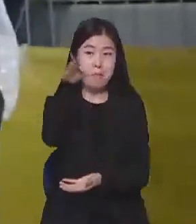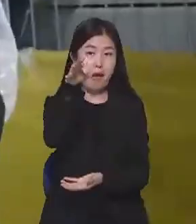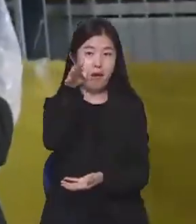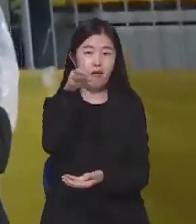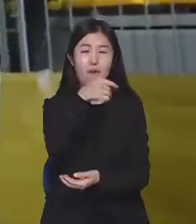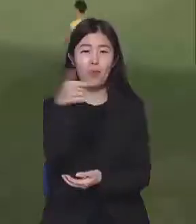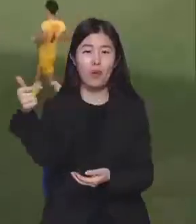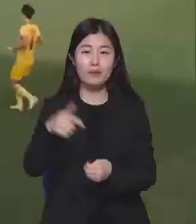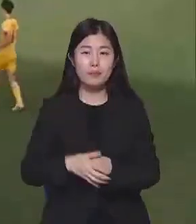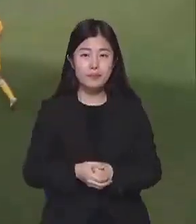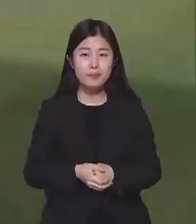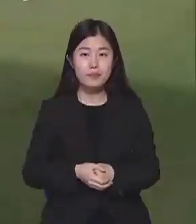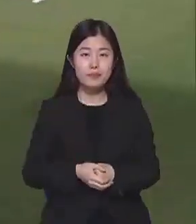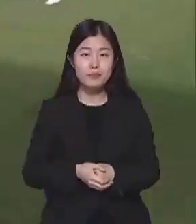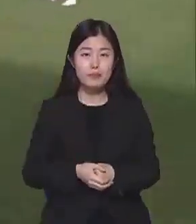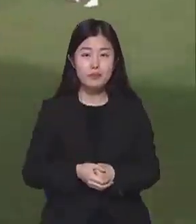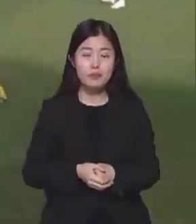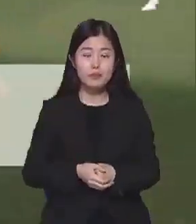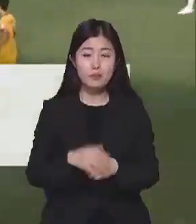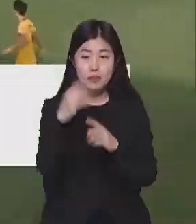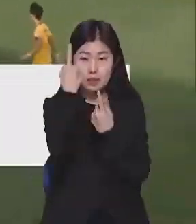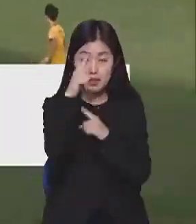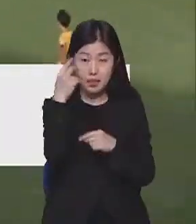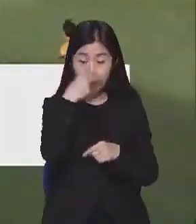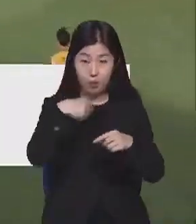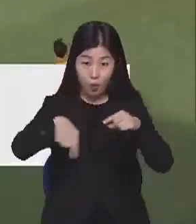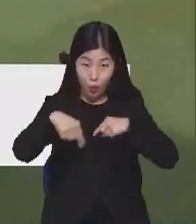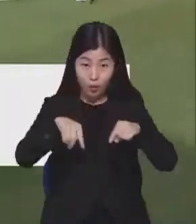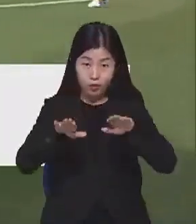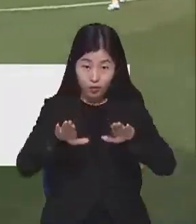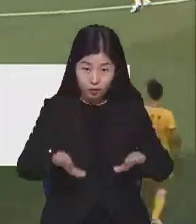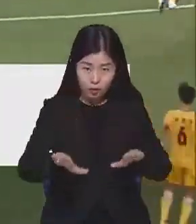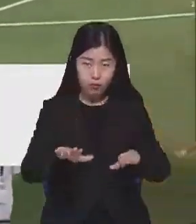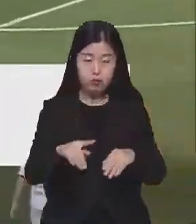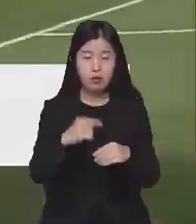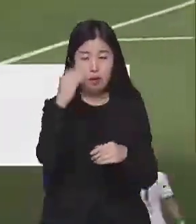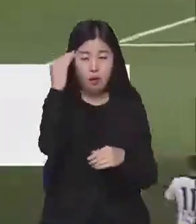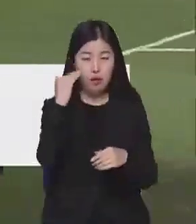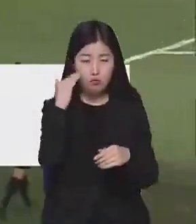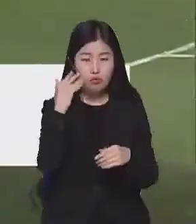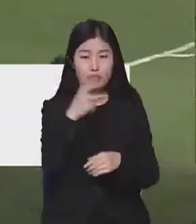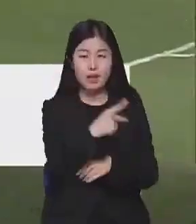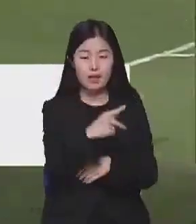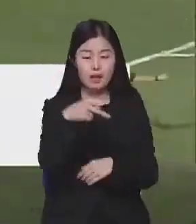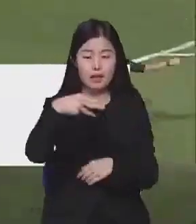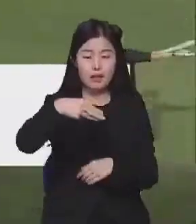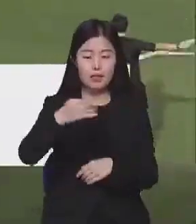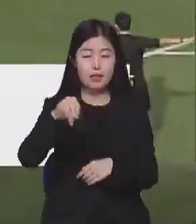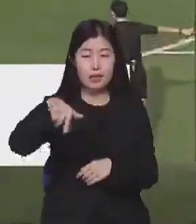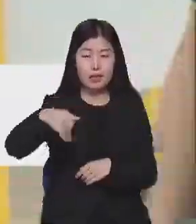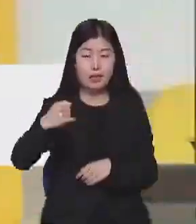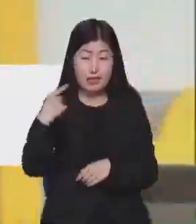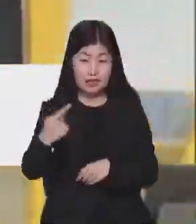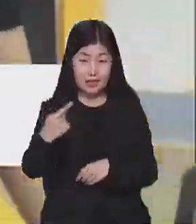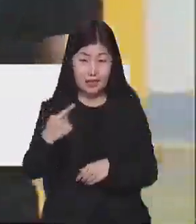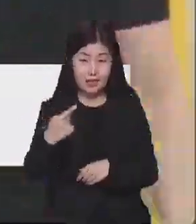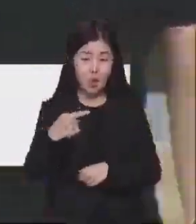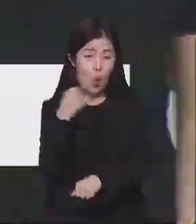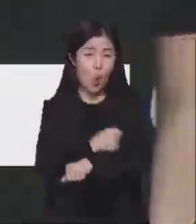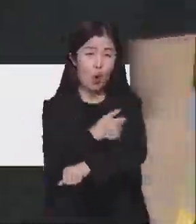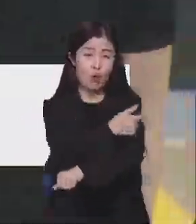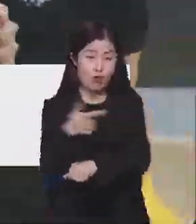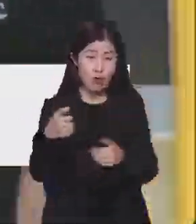전망입니다. 이 감독은 광주FC를 K리그1으로 승격시킨 공로를 인정받아 100% 인상된